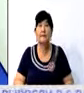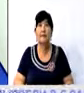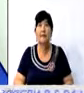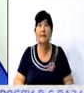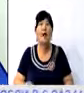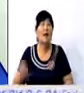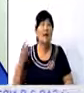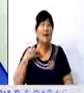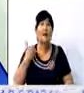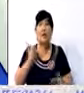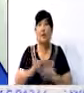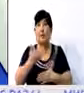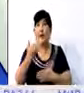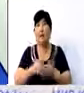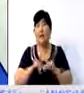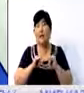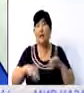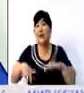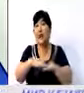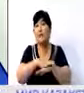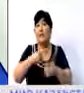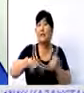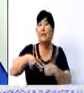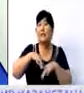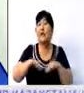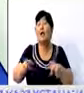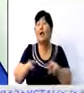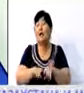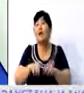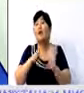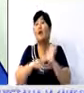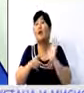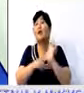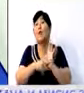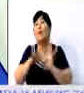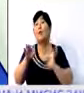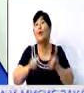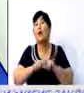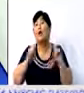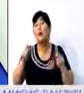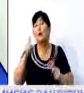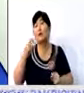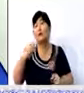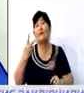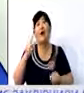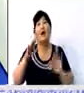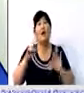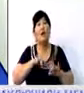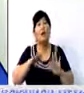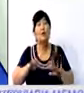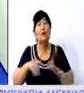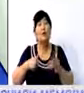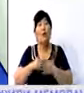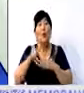В Кызылорде в рамках программы развития массового предпринимательства одобрено 97 проектов, создано 132 рабочих места. До конца